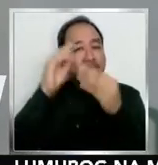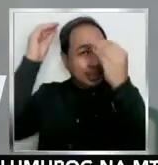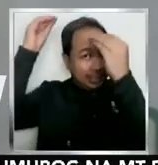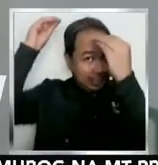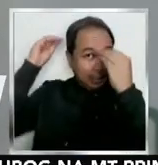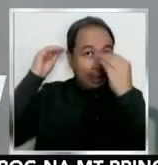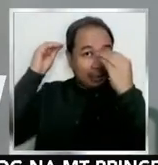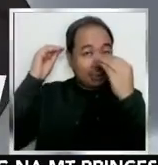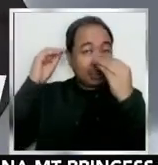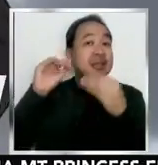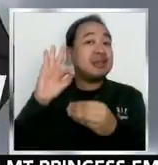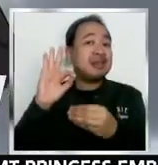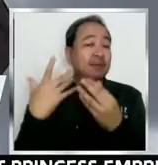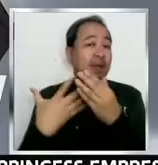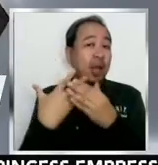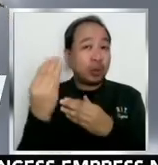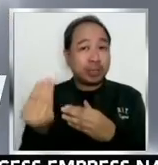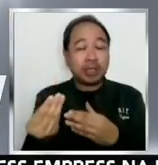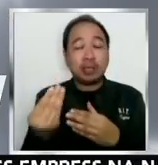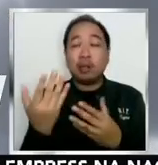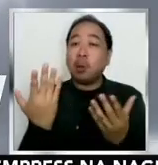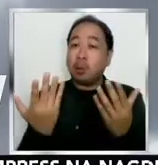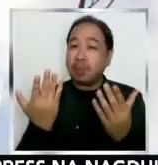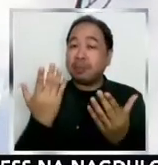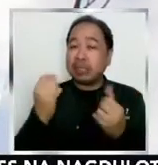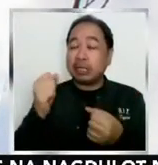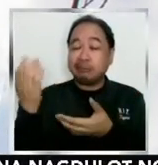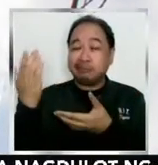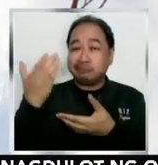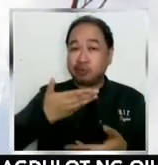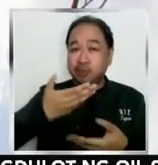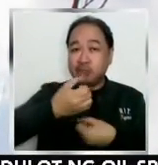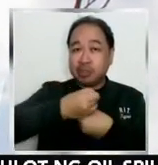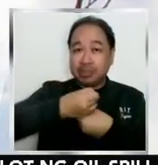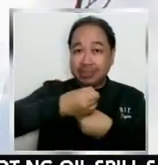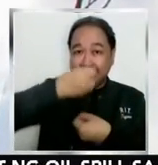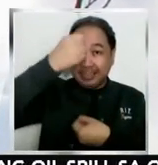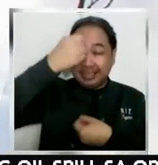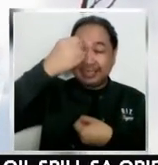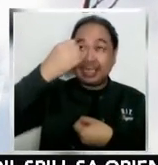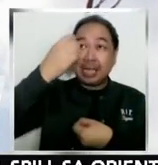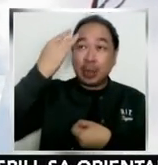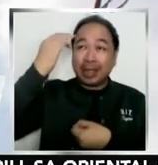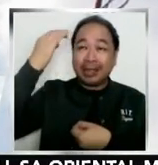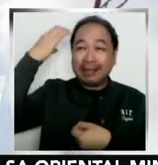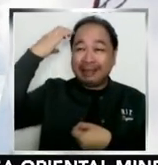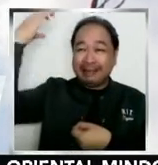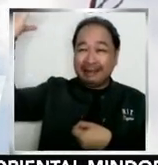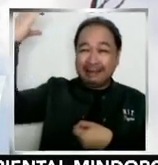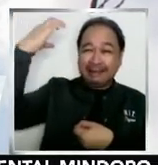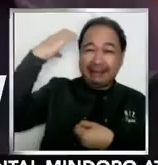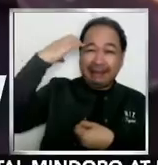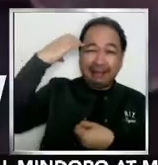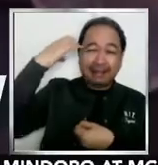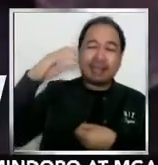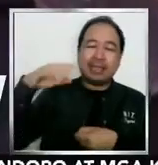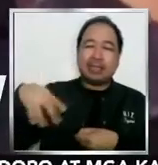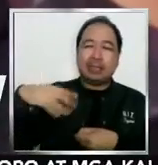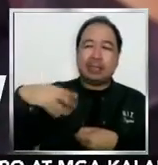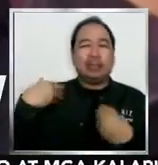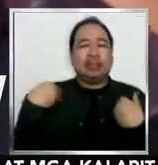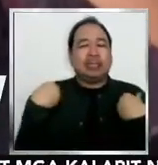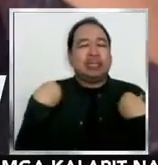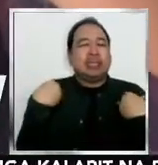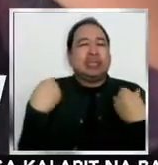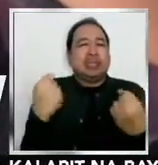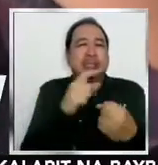magdala ng payong. Yun pong direct sunlight, ang pinakamainit po talaga na oras sa ating